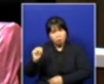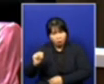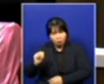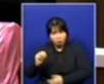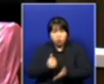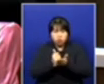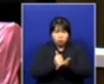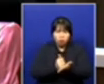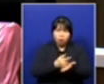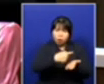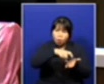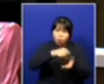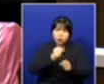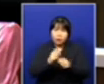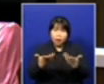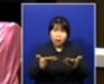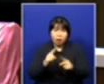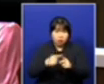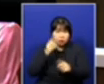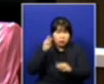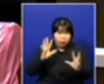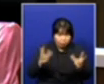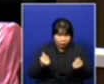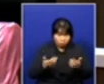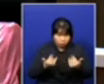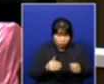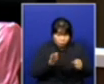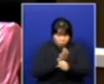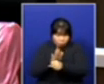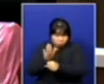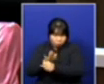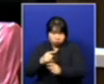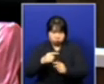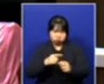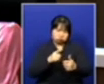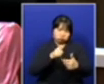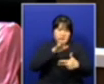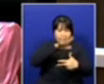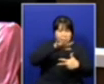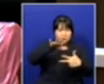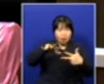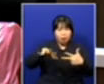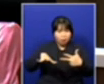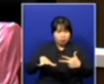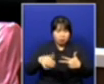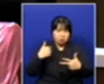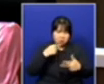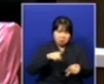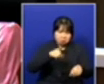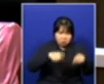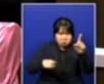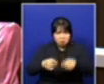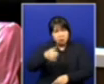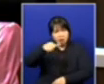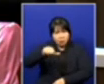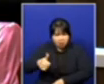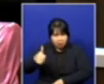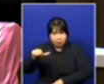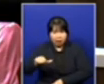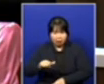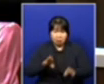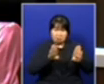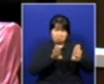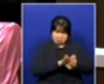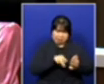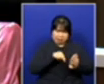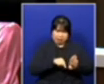เดือนหน้านี่หมดแล้วนะท่านประธานครับนี่3เดือนแล้วนะ 5,000 เนี่ยบางคนก็ได้บางคนก็ไม่ได้ที่เริ่มจะเปิดเมืองแล้วยังปิดตี